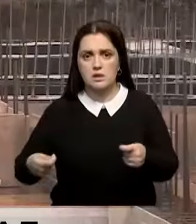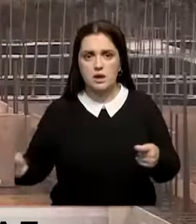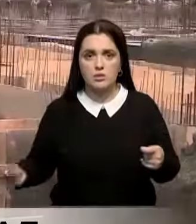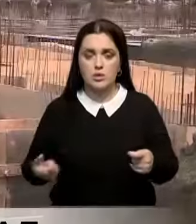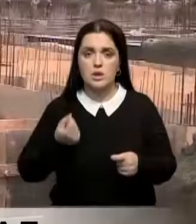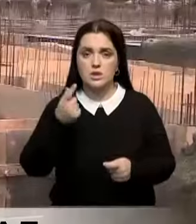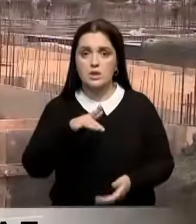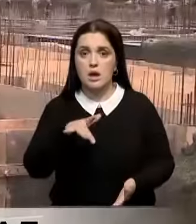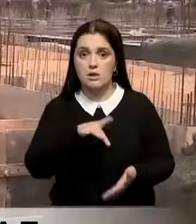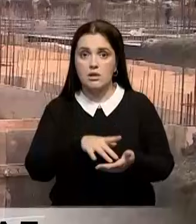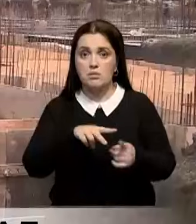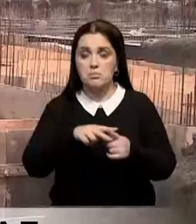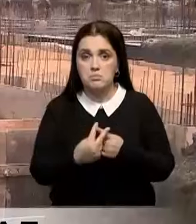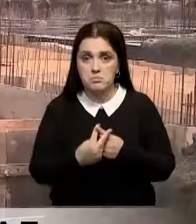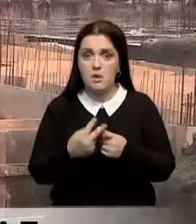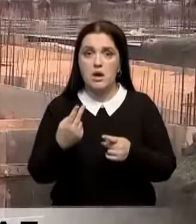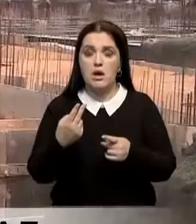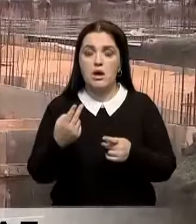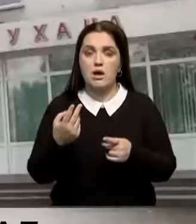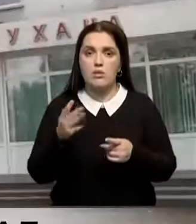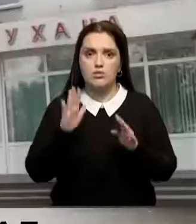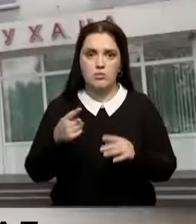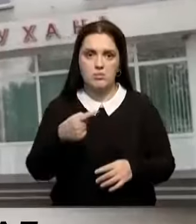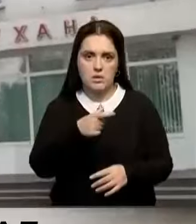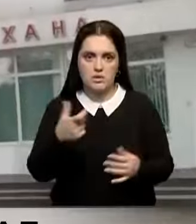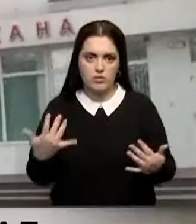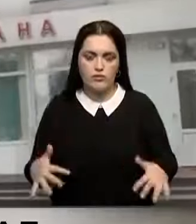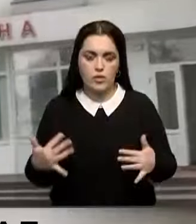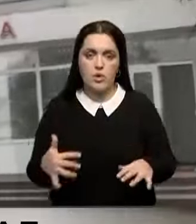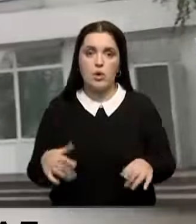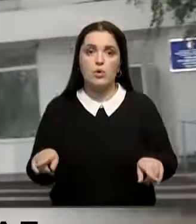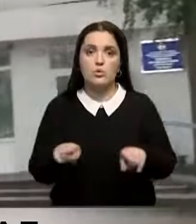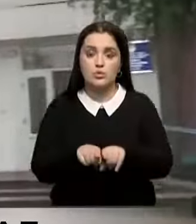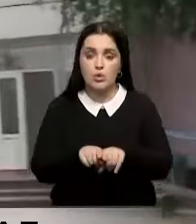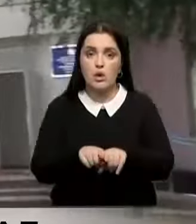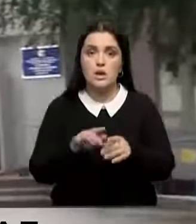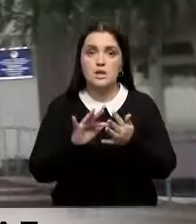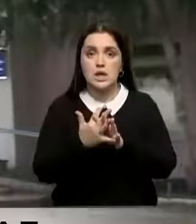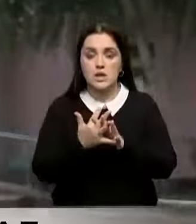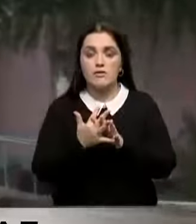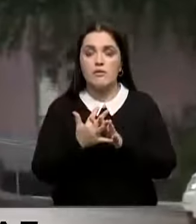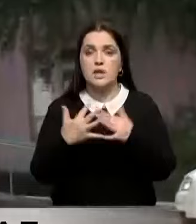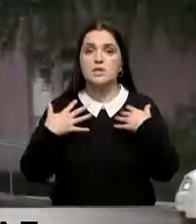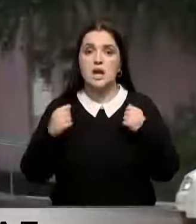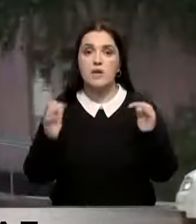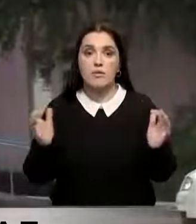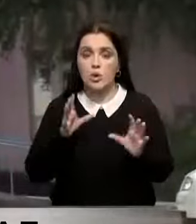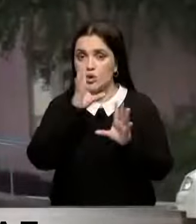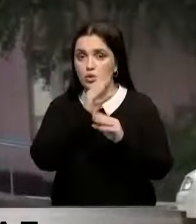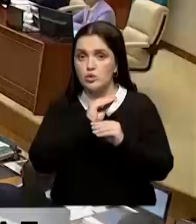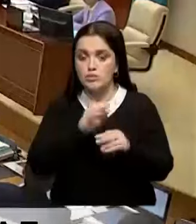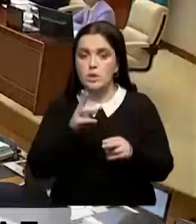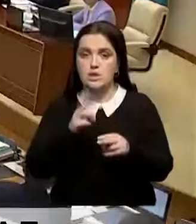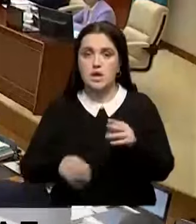нескольких регионах, а на половине запланированных объектов возведены лишь первые этажи. Не лучшая ситуация и с модернизацией сельского здравоохранения, где не успели завершить